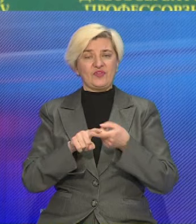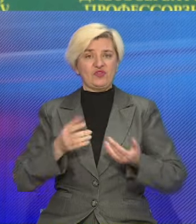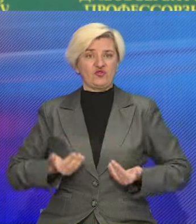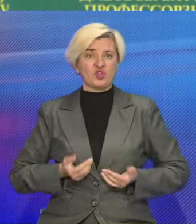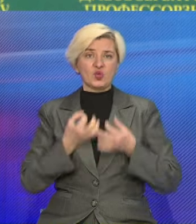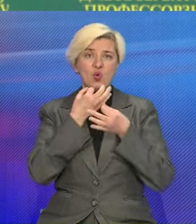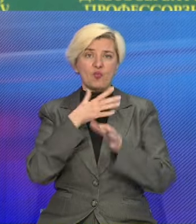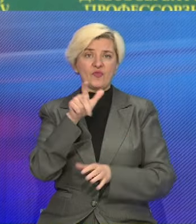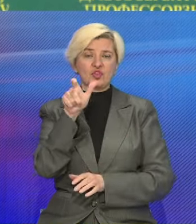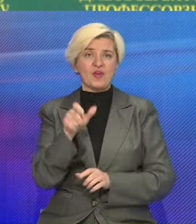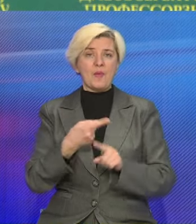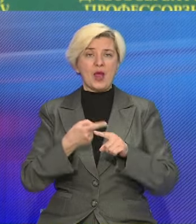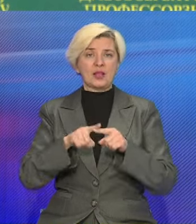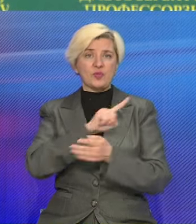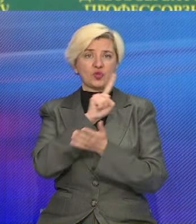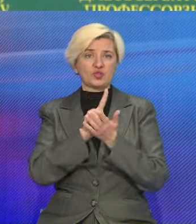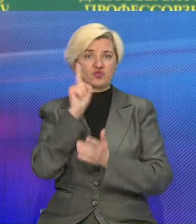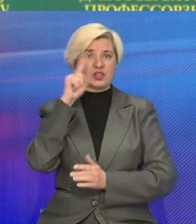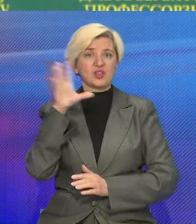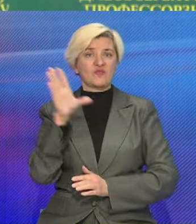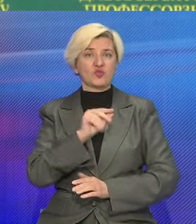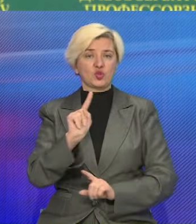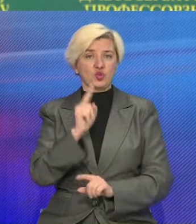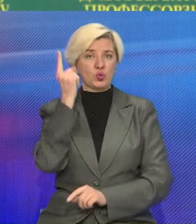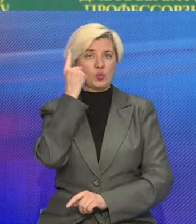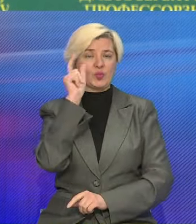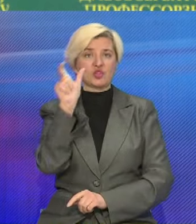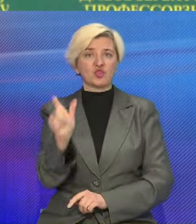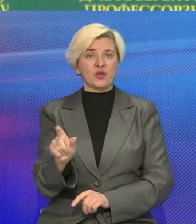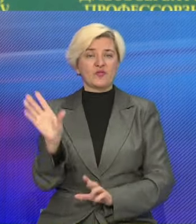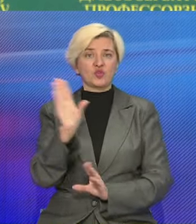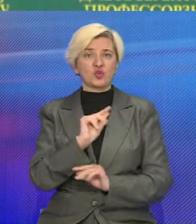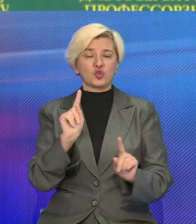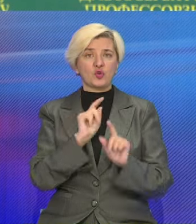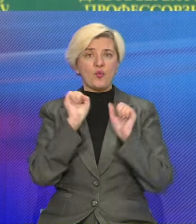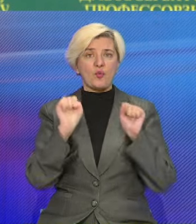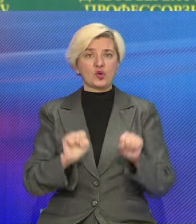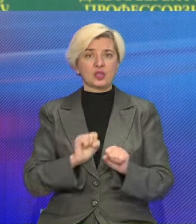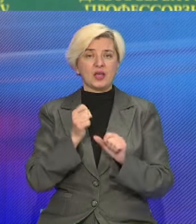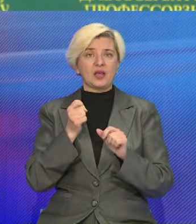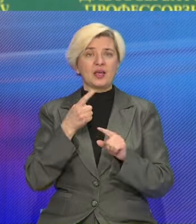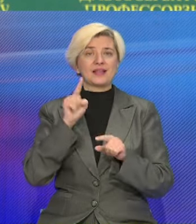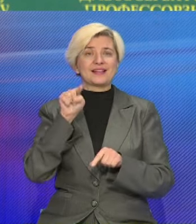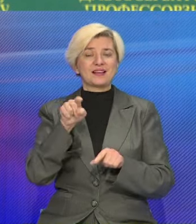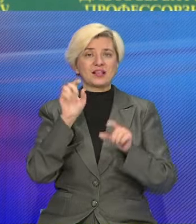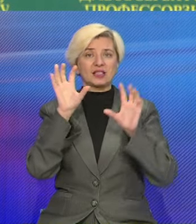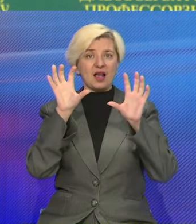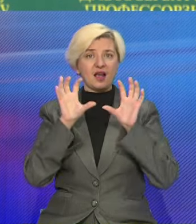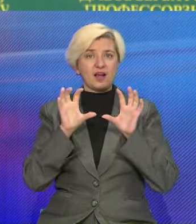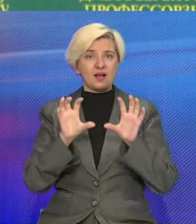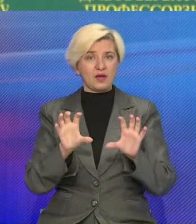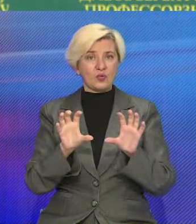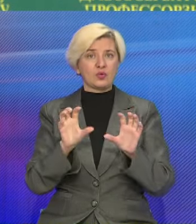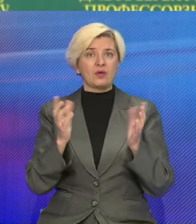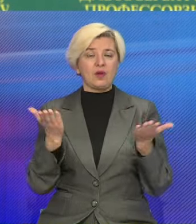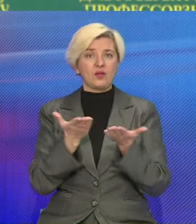Тому ми дожди знати все, що думає чоловік, все, що можна, теразаконодательні акти рішити і